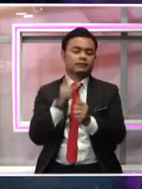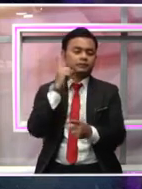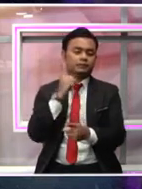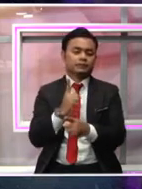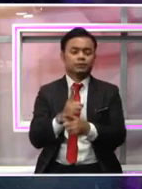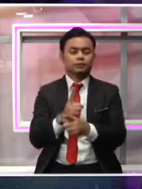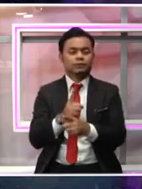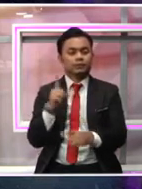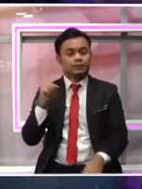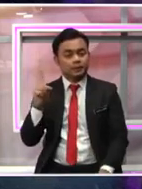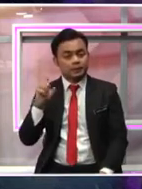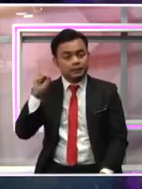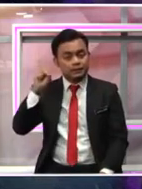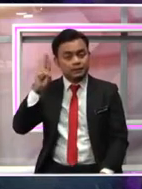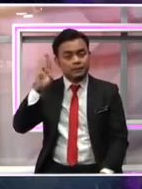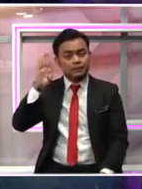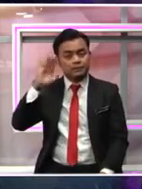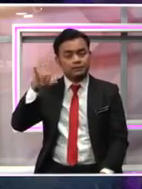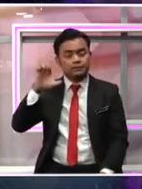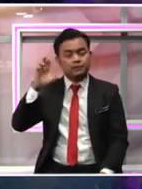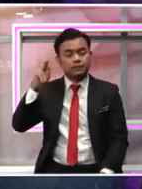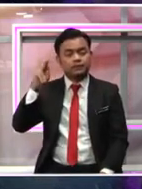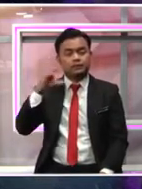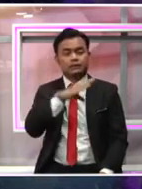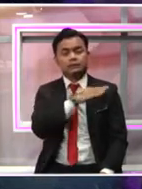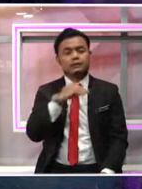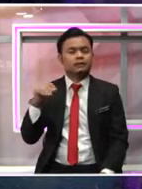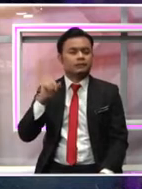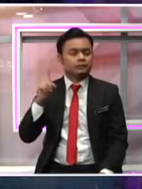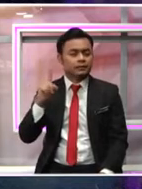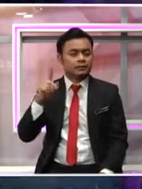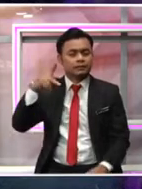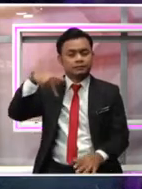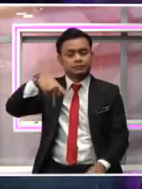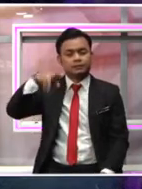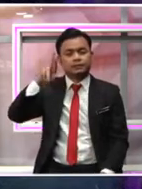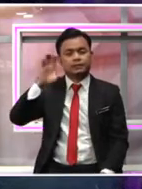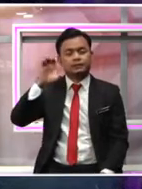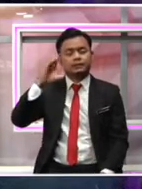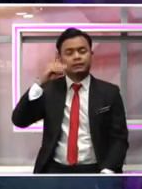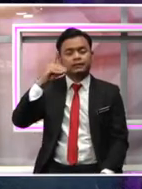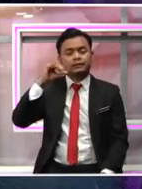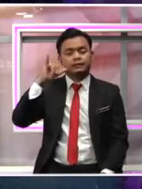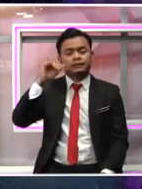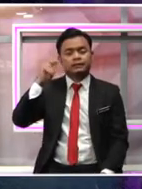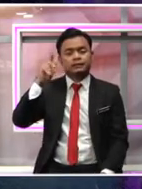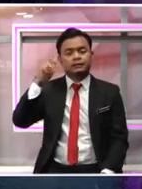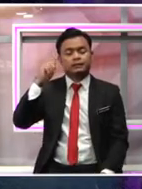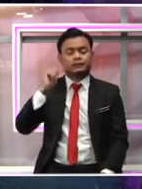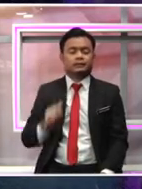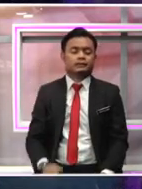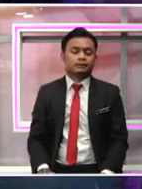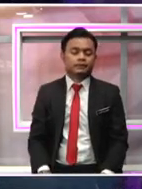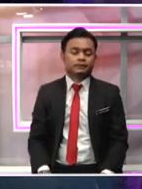Adek menelepon dicat jadi Nisa kita teruskan dengan Soalnya kita juga adegan bisa masih berani untuk